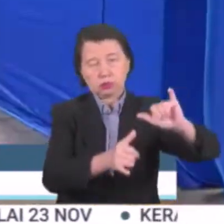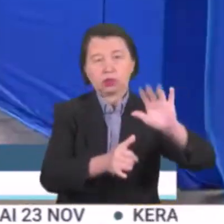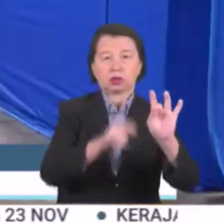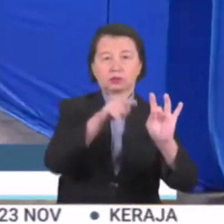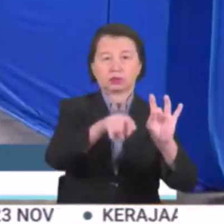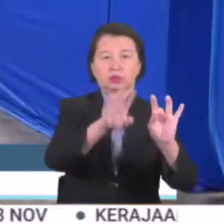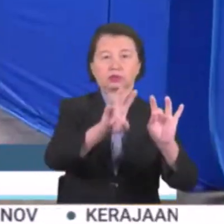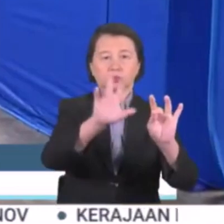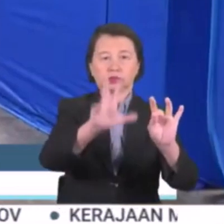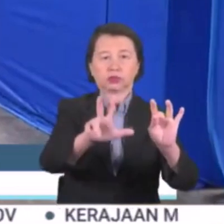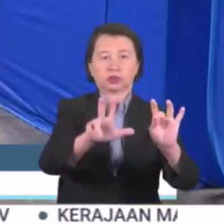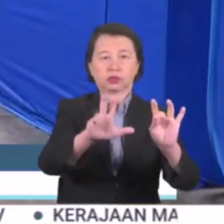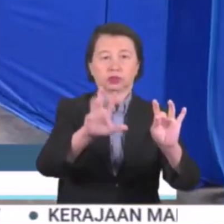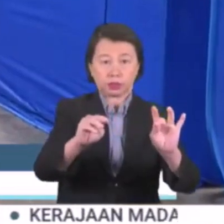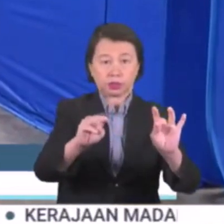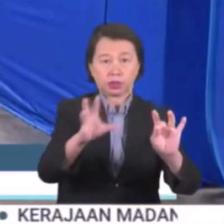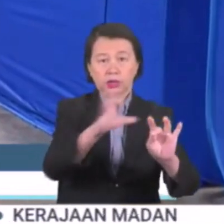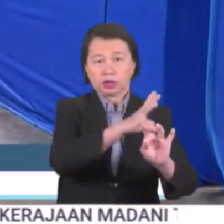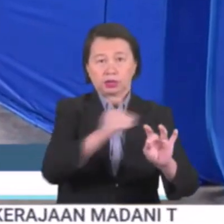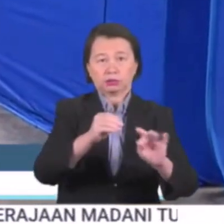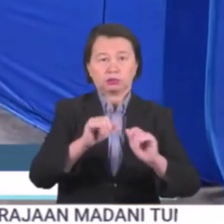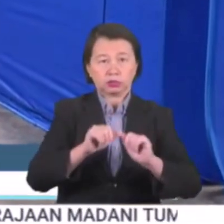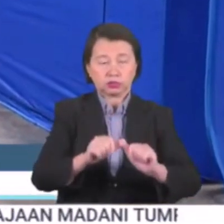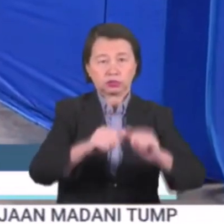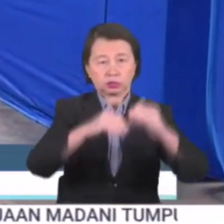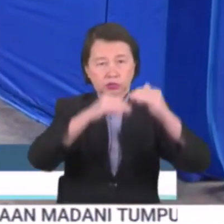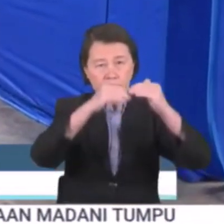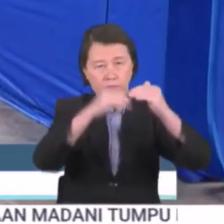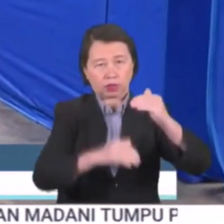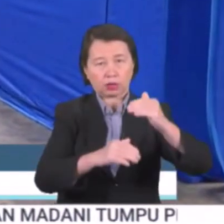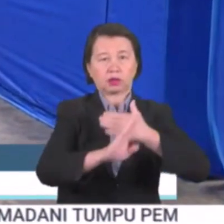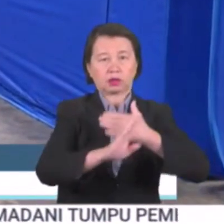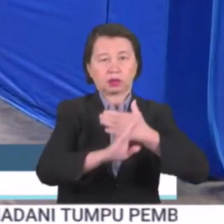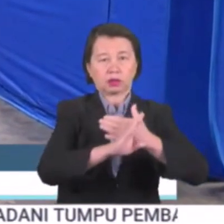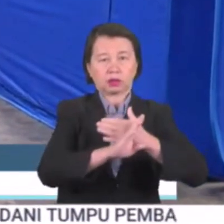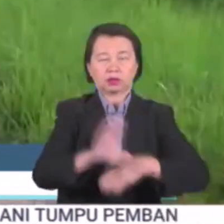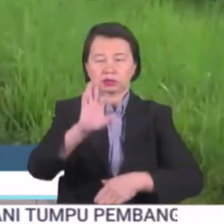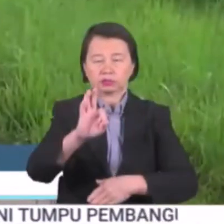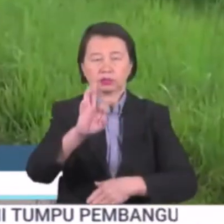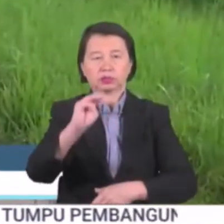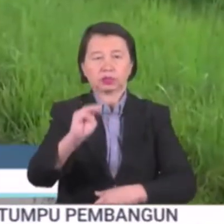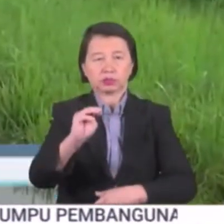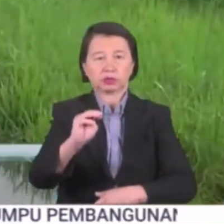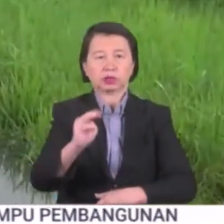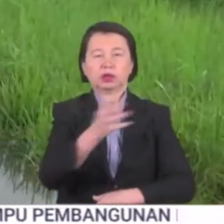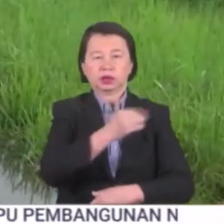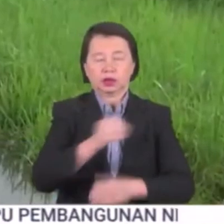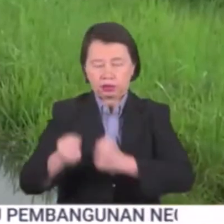iaitu 8.73 meter namun masih di bawah paras bahaya iaitu 9 meter.